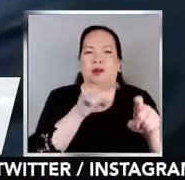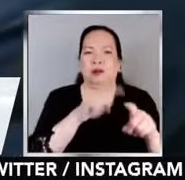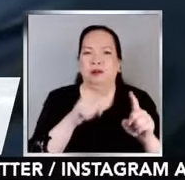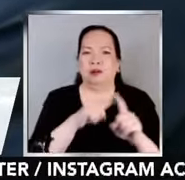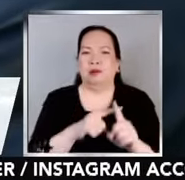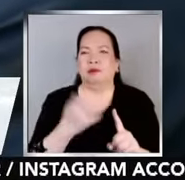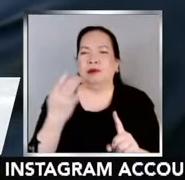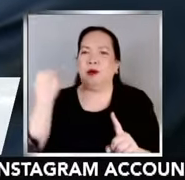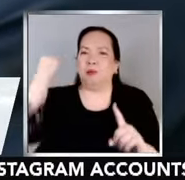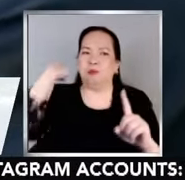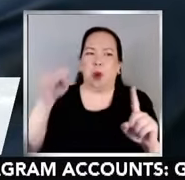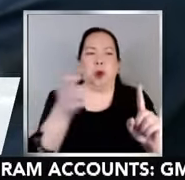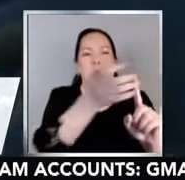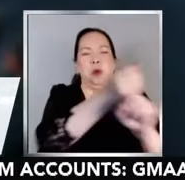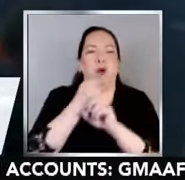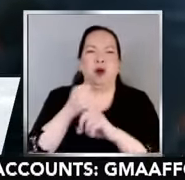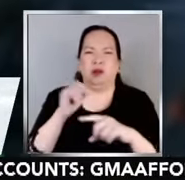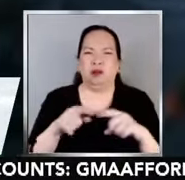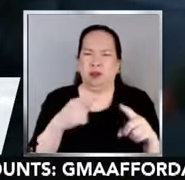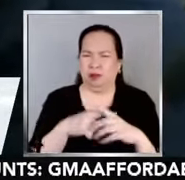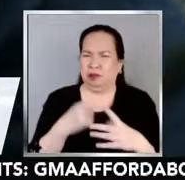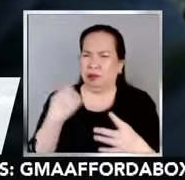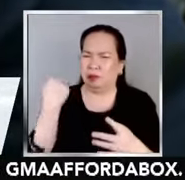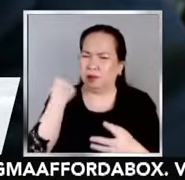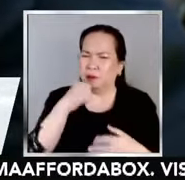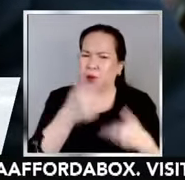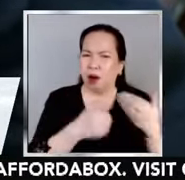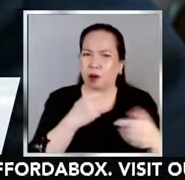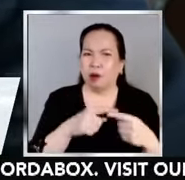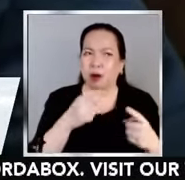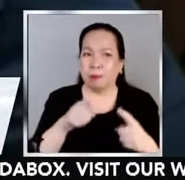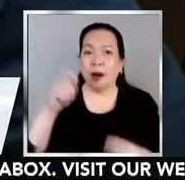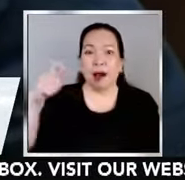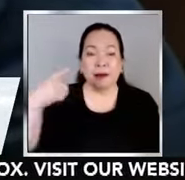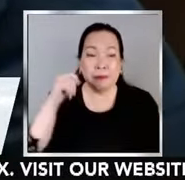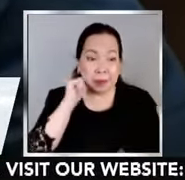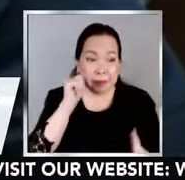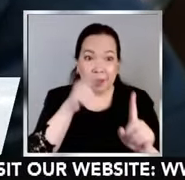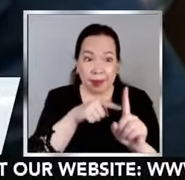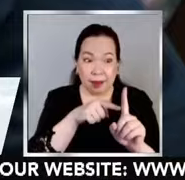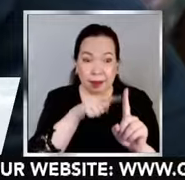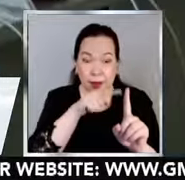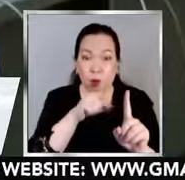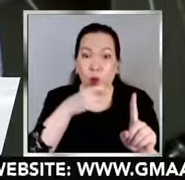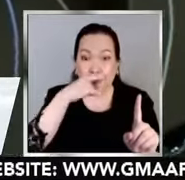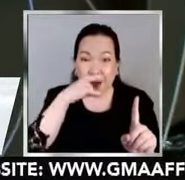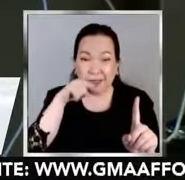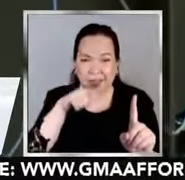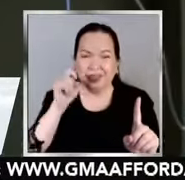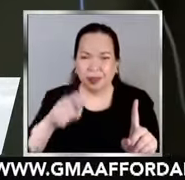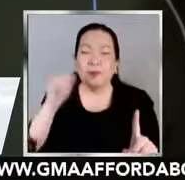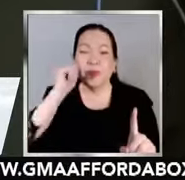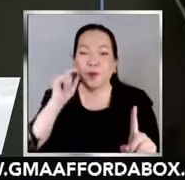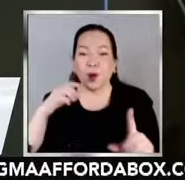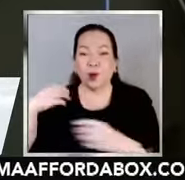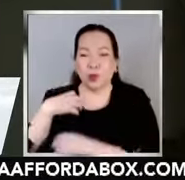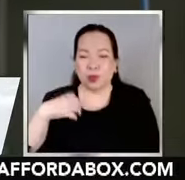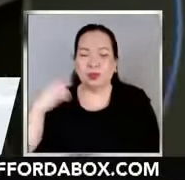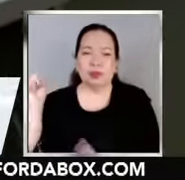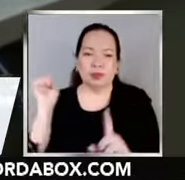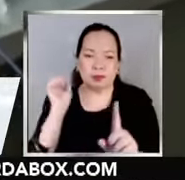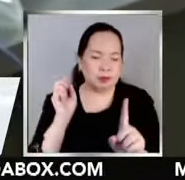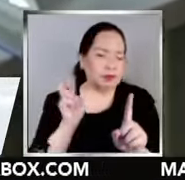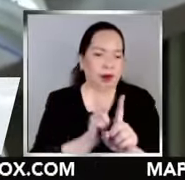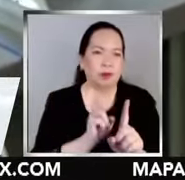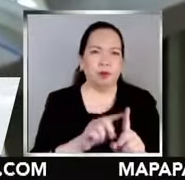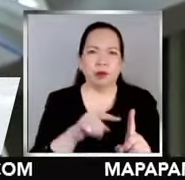protocol, kabilang ang pagkakaroon dapat ng babaeng pulis kung babae o bata ang aarestuhin. Ang mga pulis sa sangkot sa operasyon, nirelieve